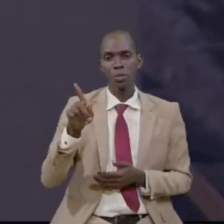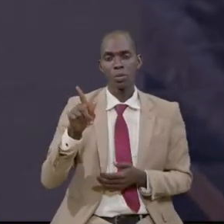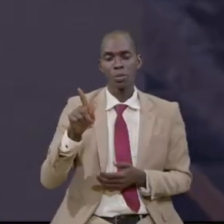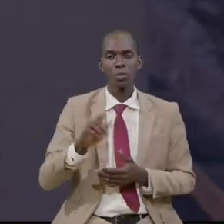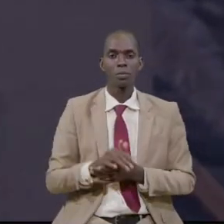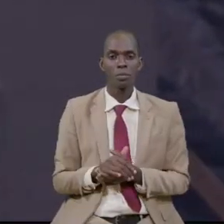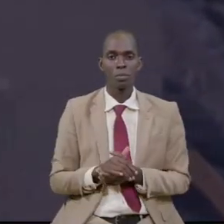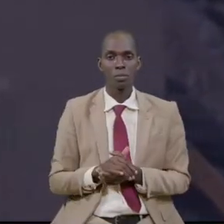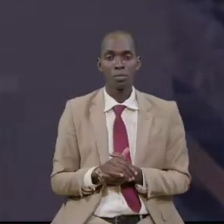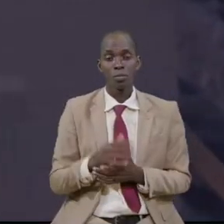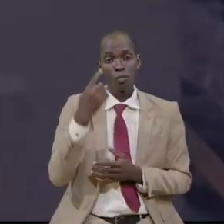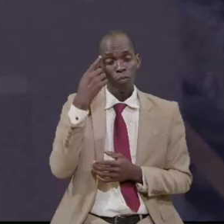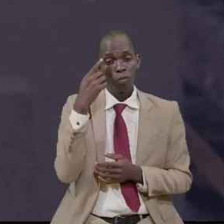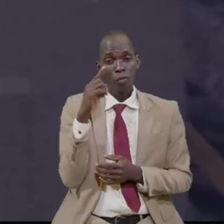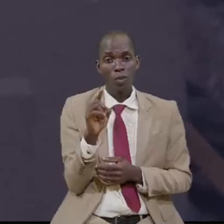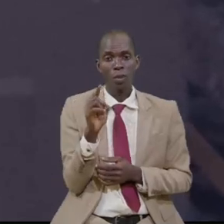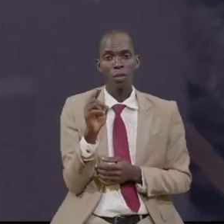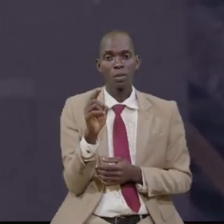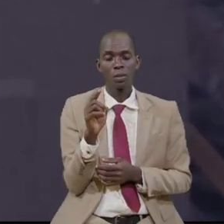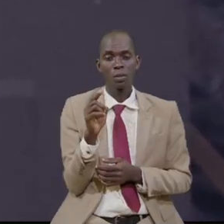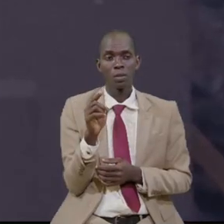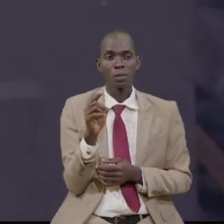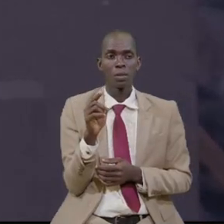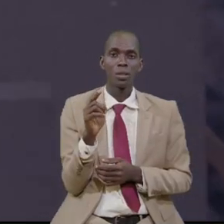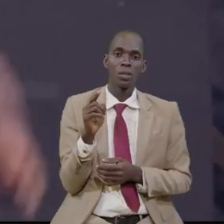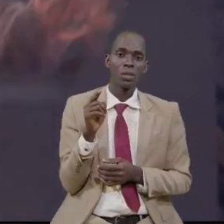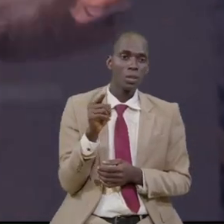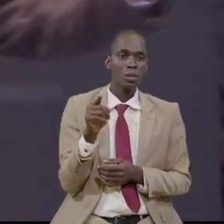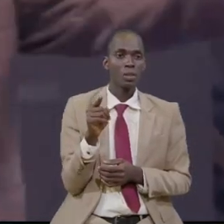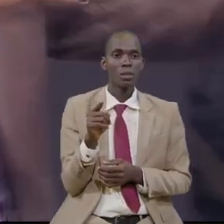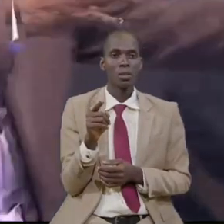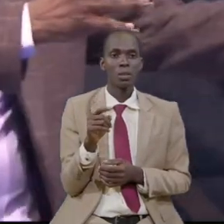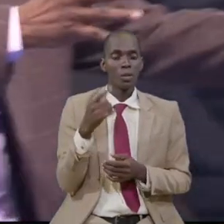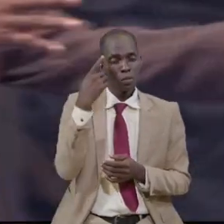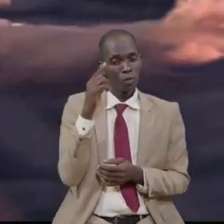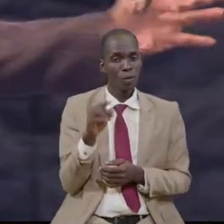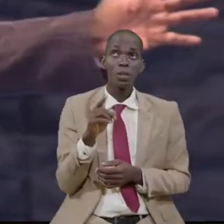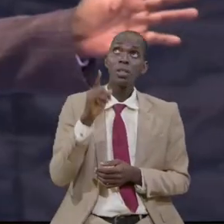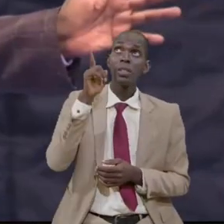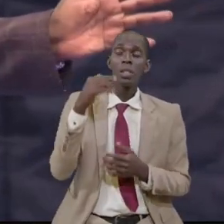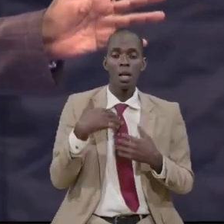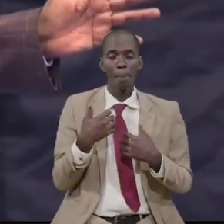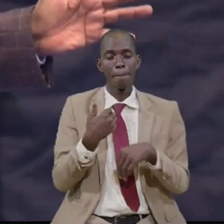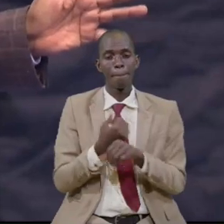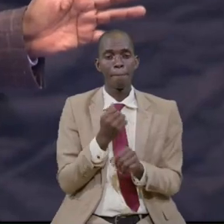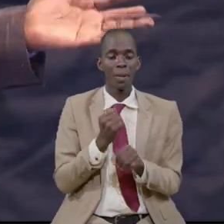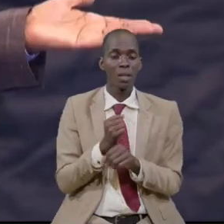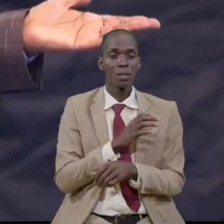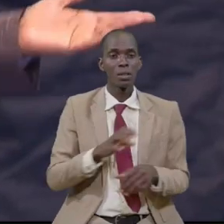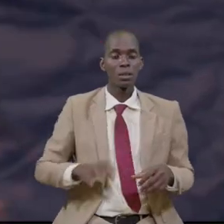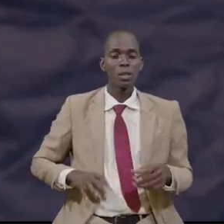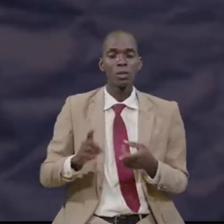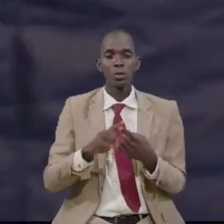verset 21 qui dit: celui qui n'a point connu le péché, il l'a fait